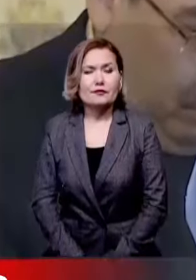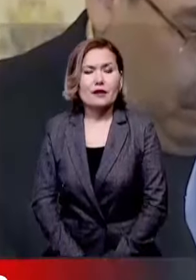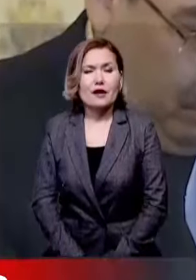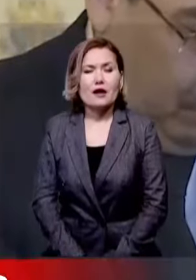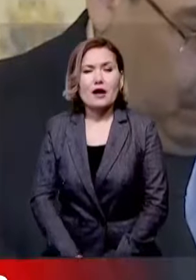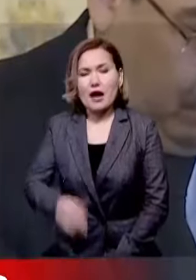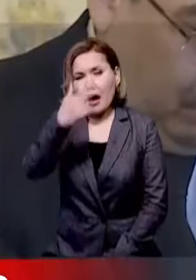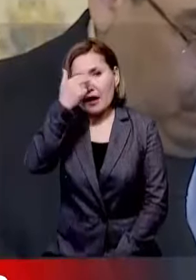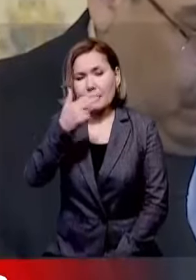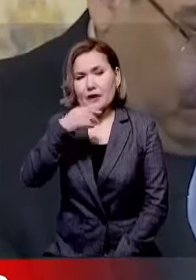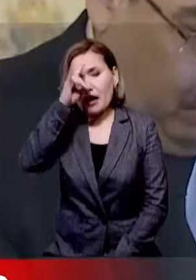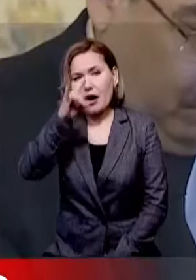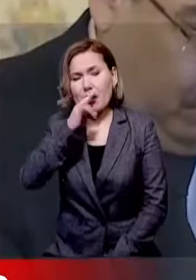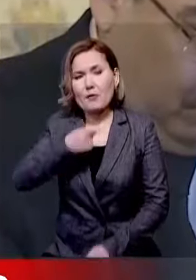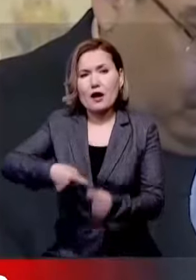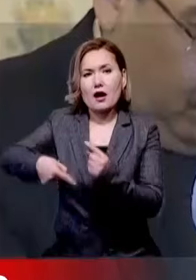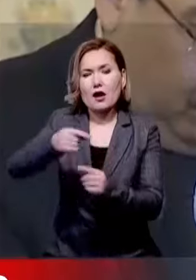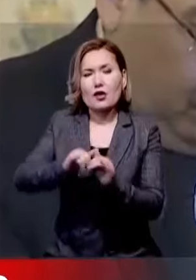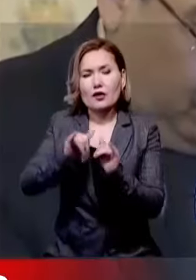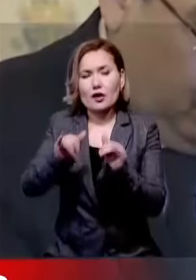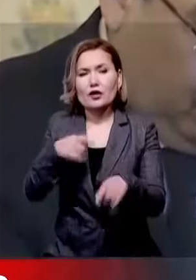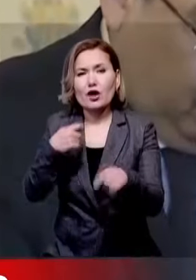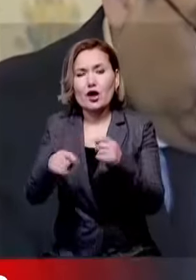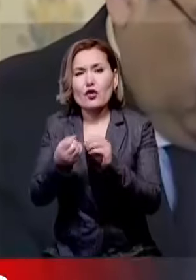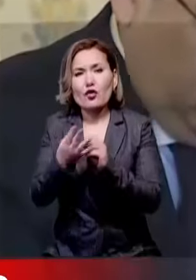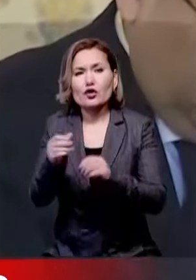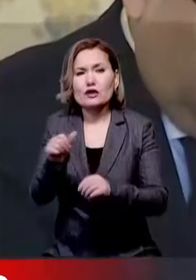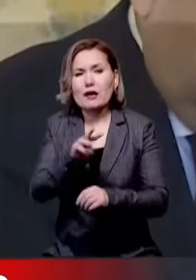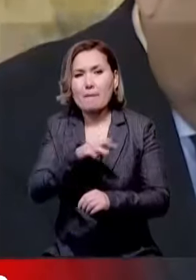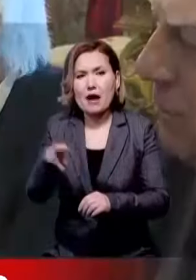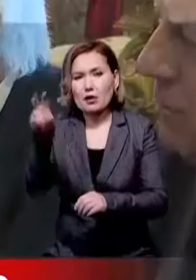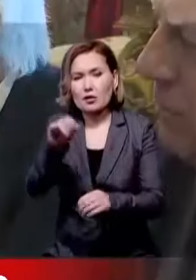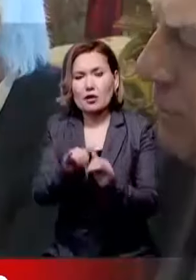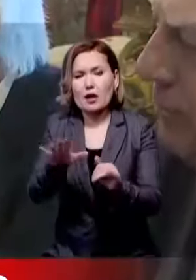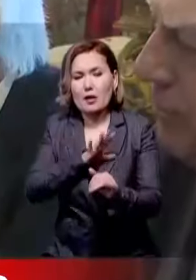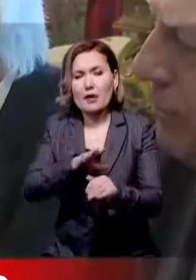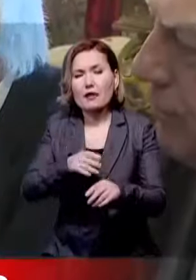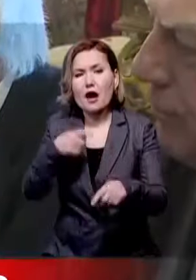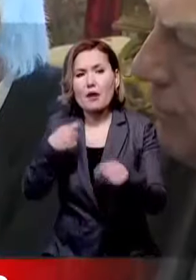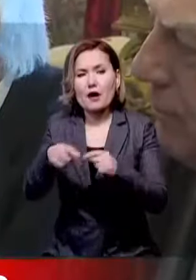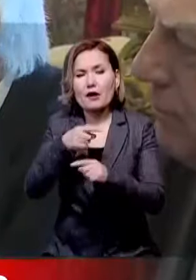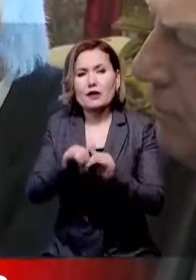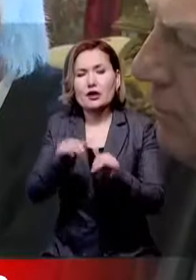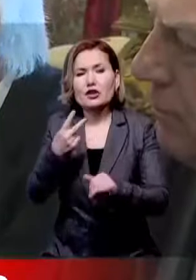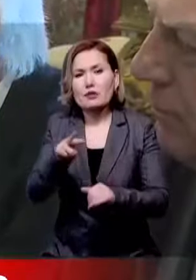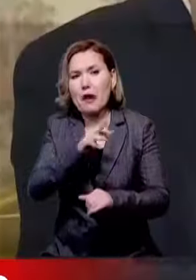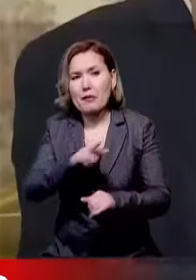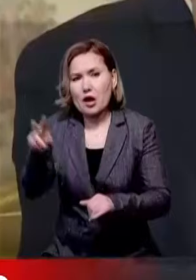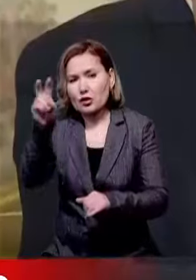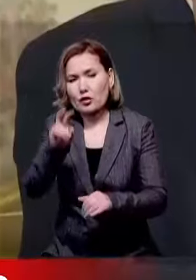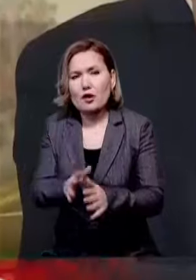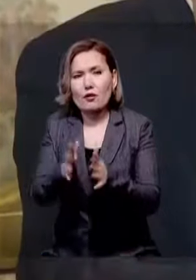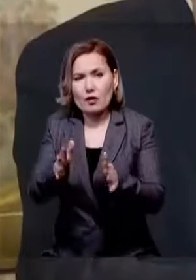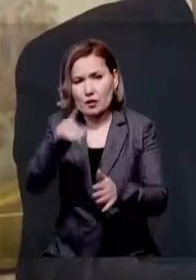Өзара сауда-саттық көлемі 14,5 миллиард доллардан асты. Таяу жылдары елдеріміз арасындағы тауар айналымы 20 миллиард долларға жетет деп